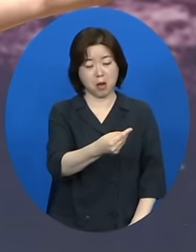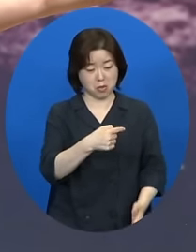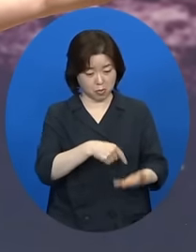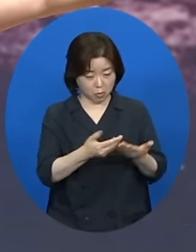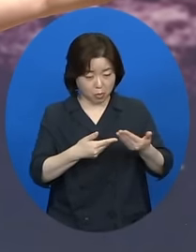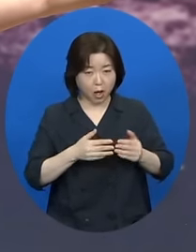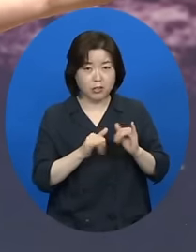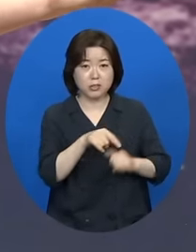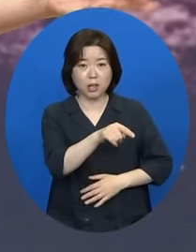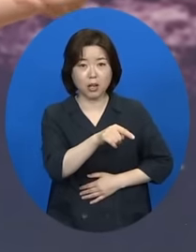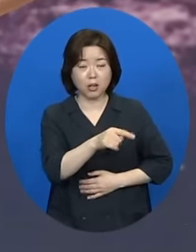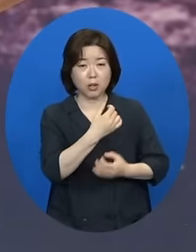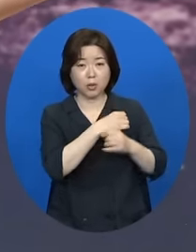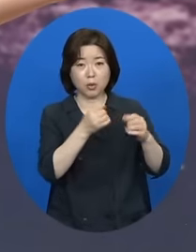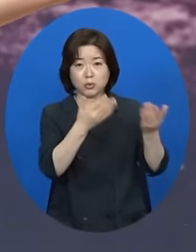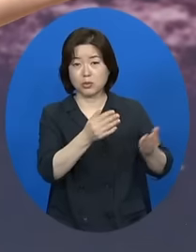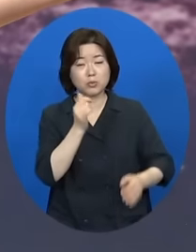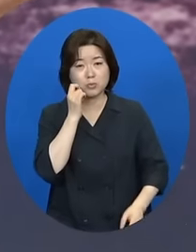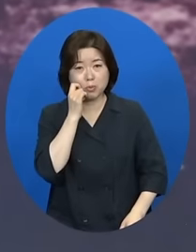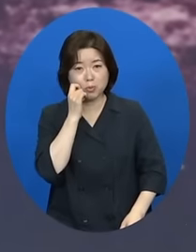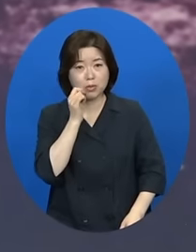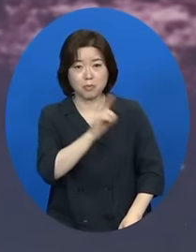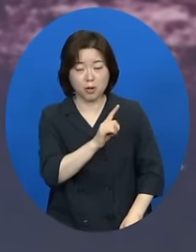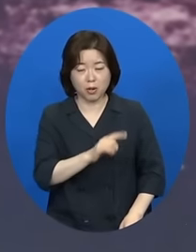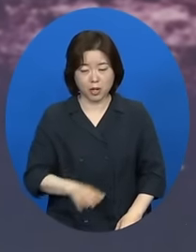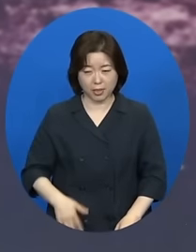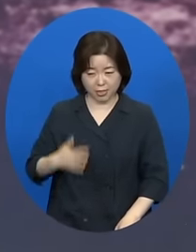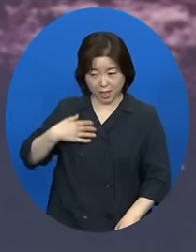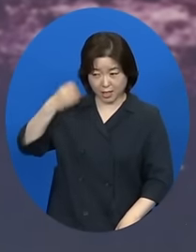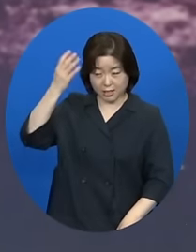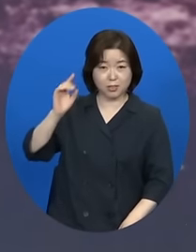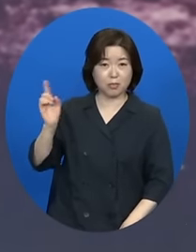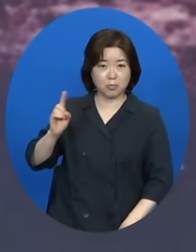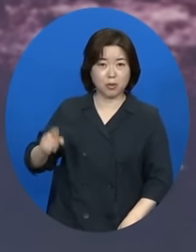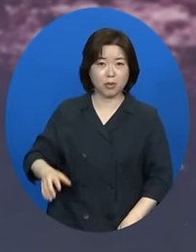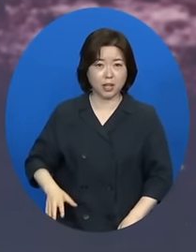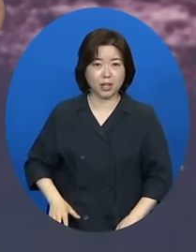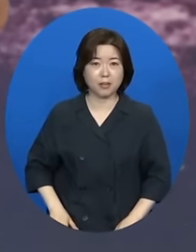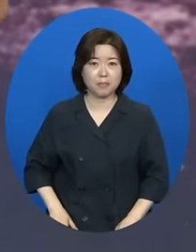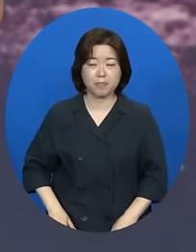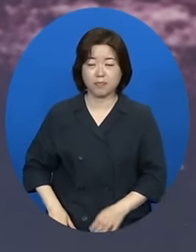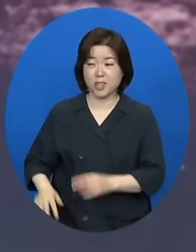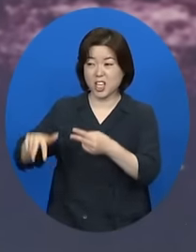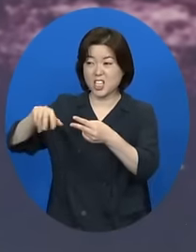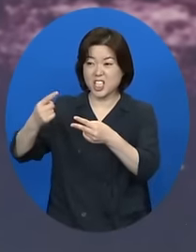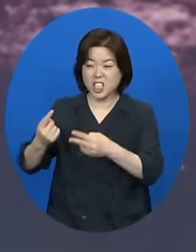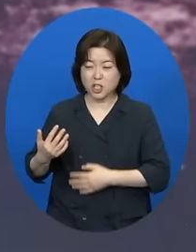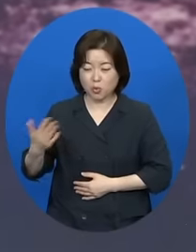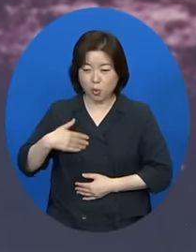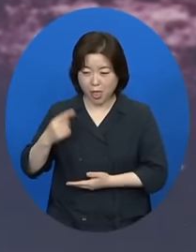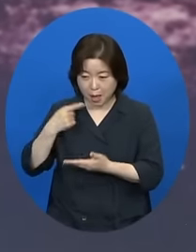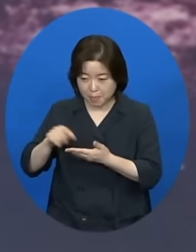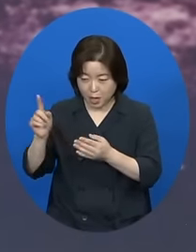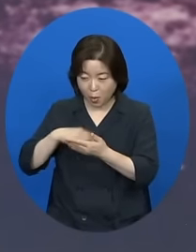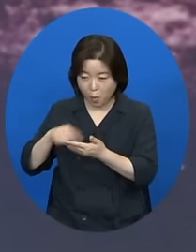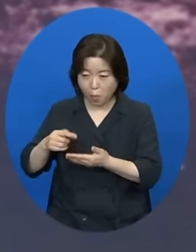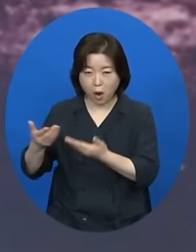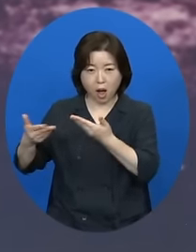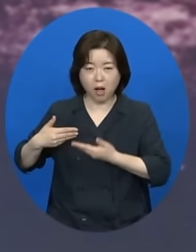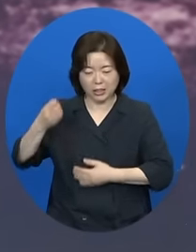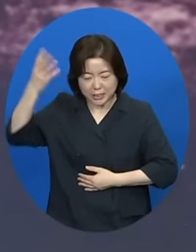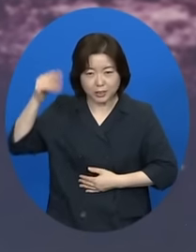자를 용서하지 못한다는 것은 뭘 잊고 있는 거예요? 내가 얼마나 큰 은혜를 받았는지를 잊었기